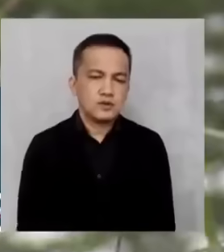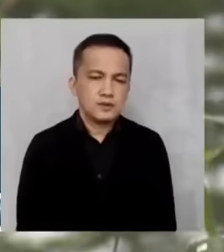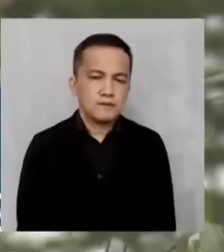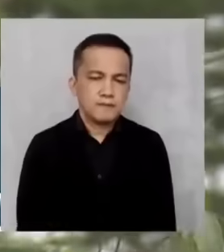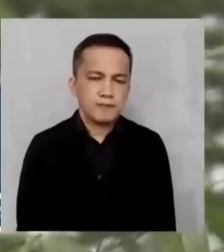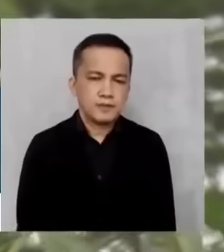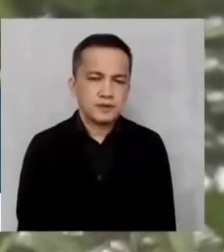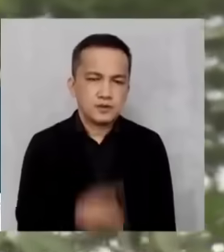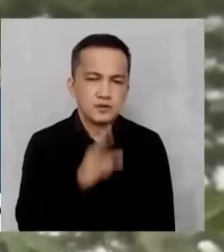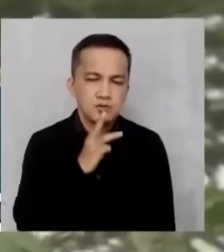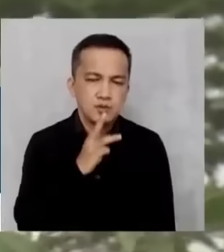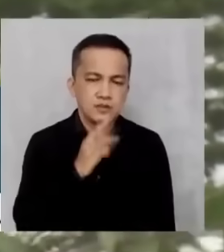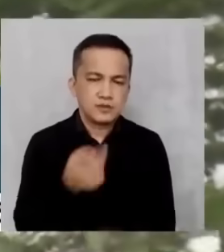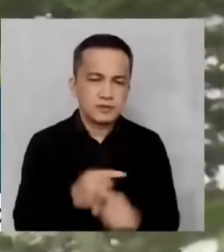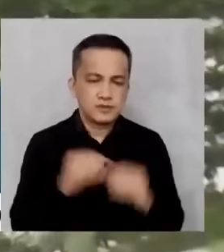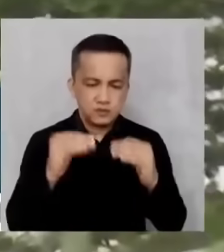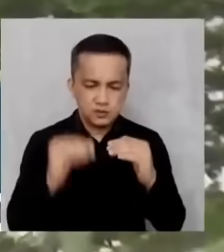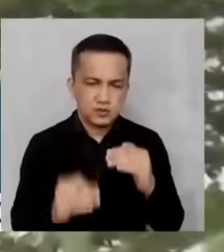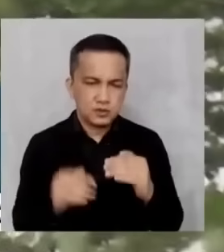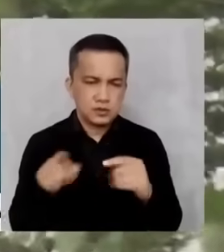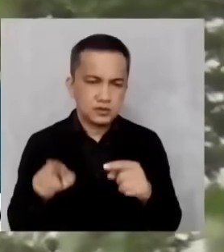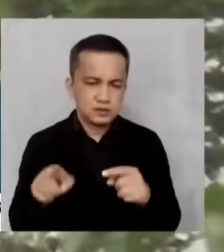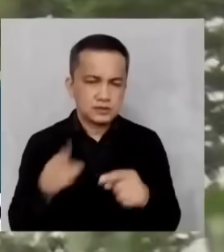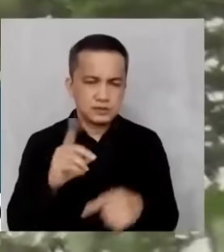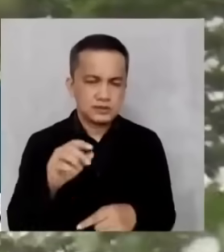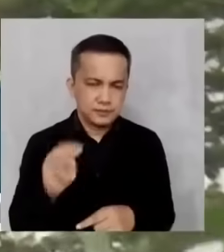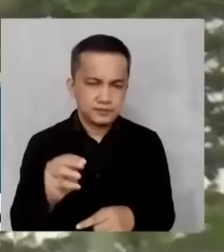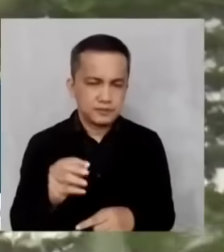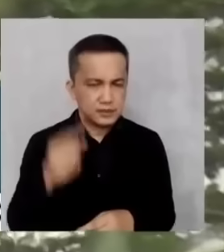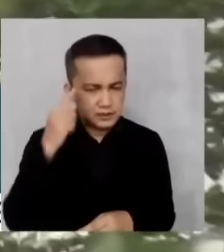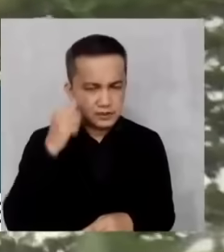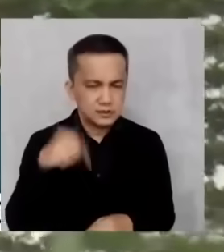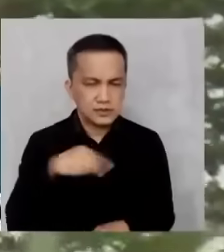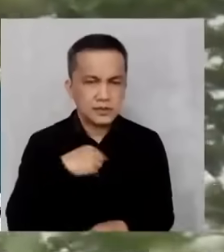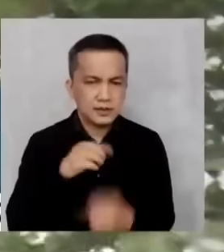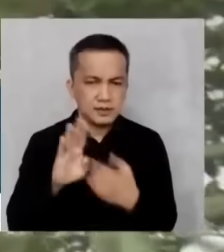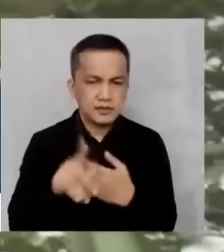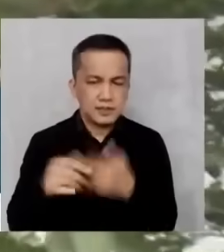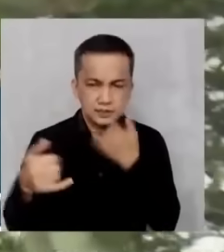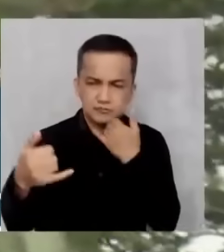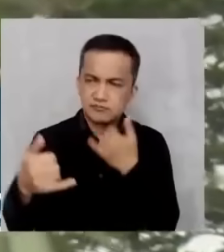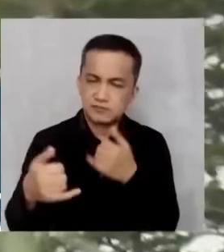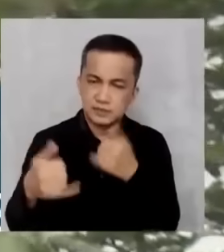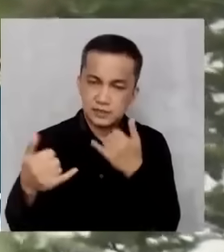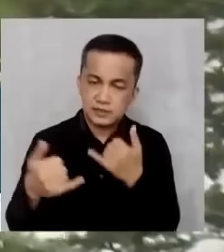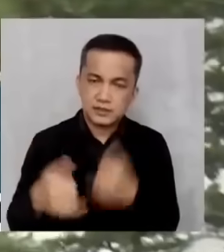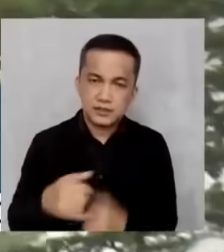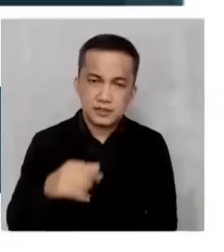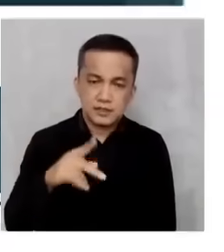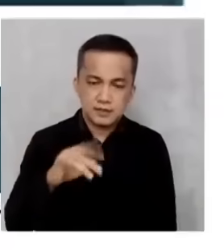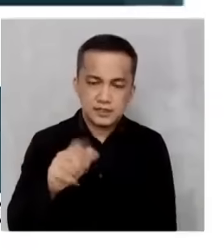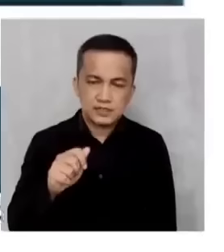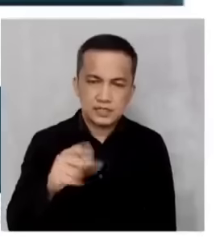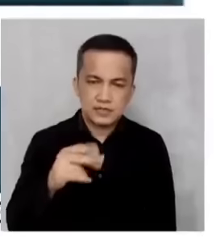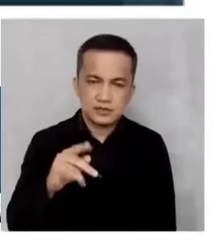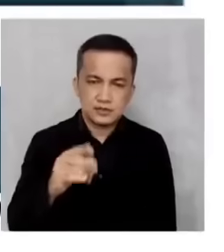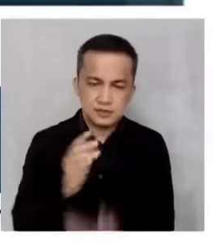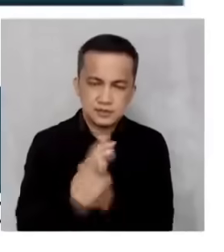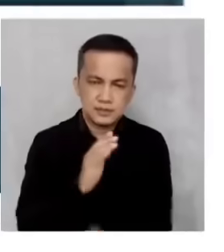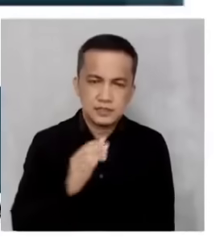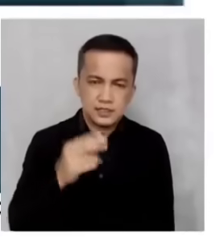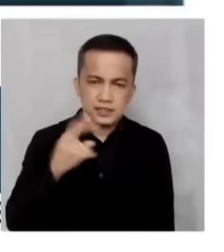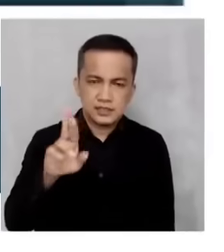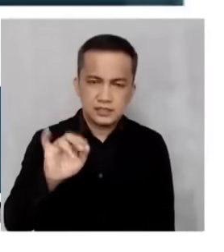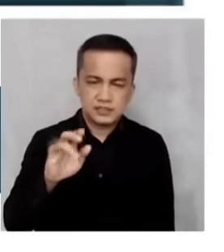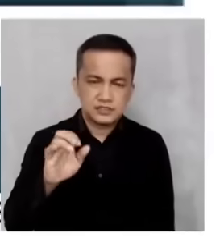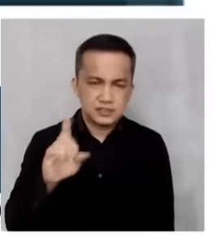the water from going down in these dams. I think we have him back on the line, PAGASA hydrologist Richard Orendain. Richard,